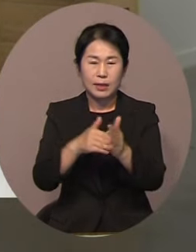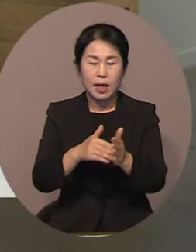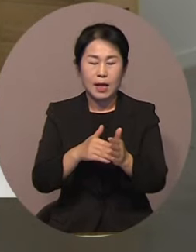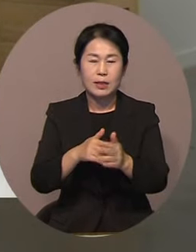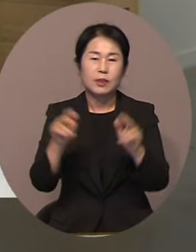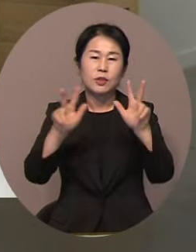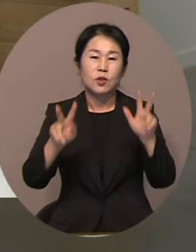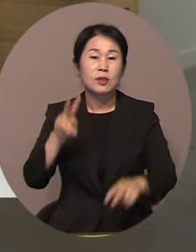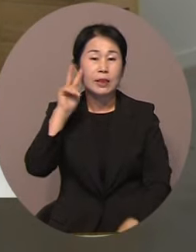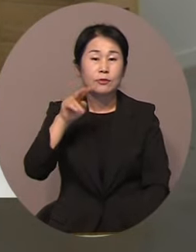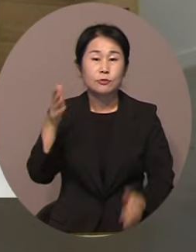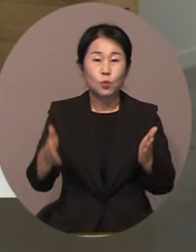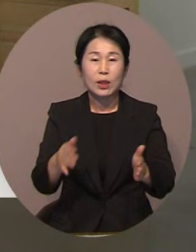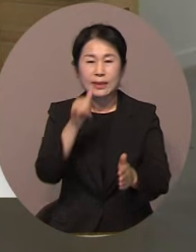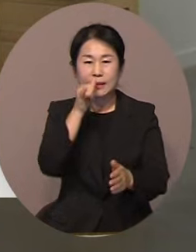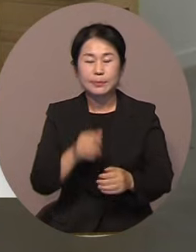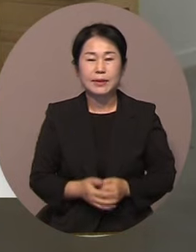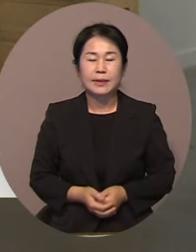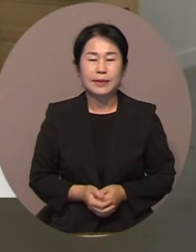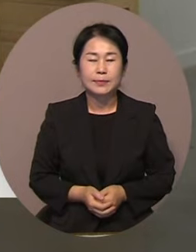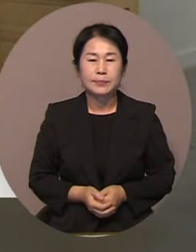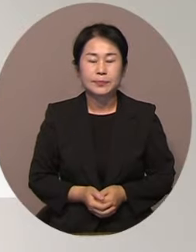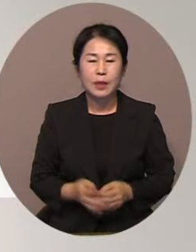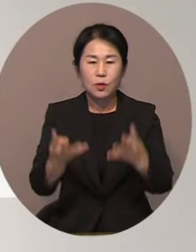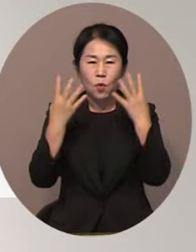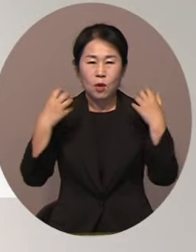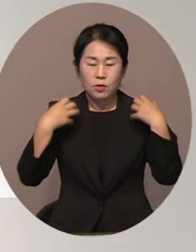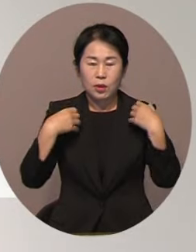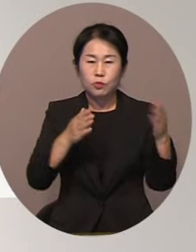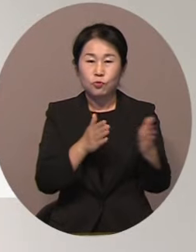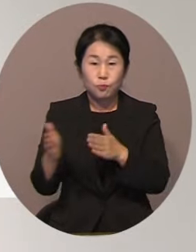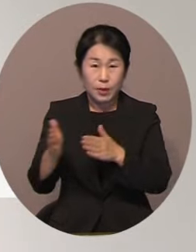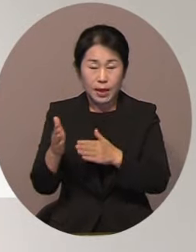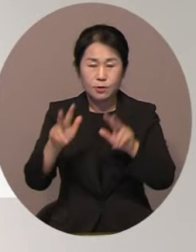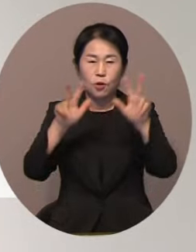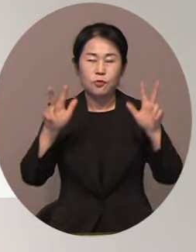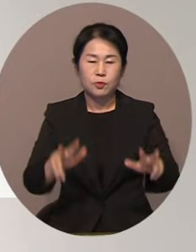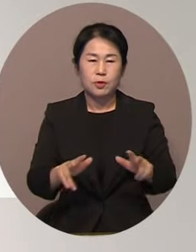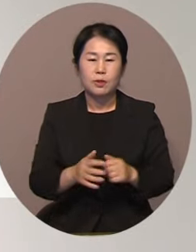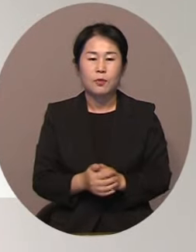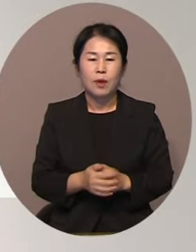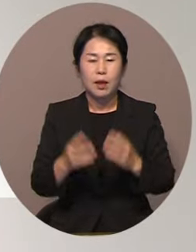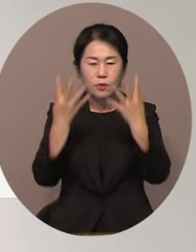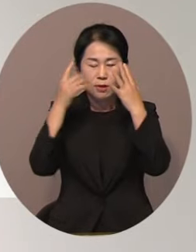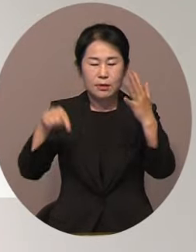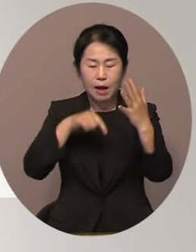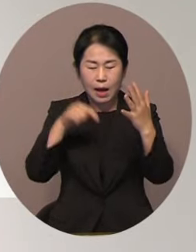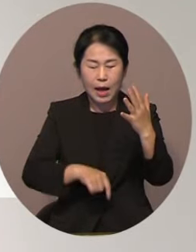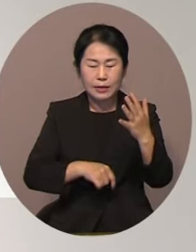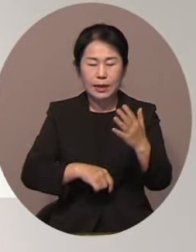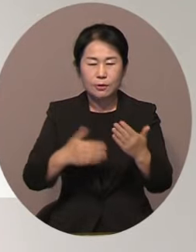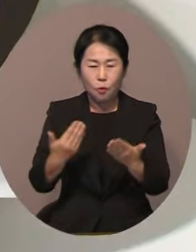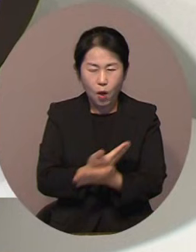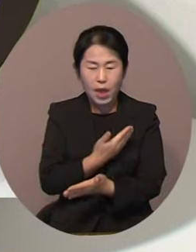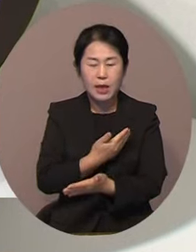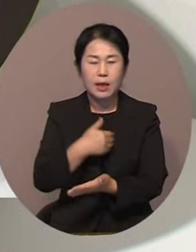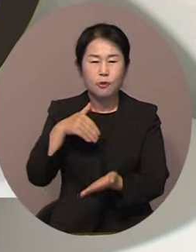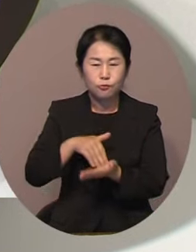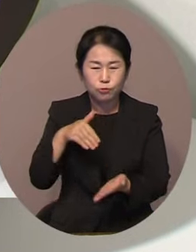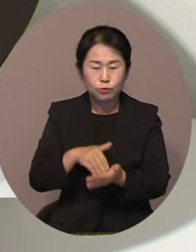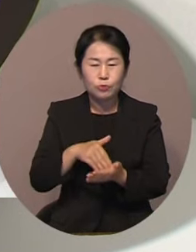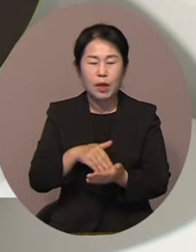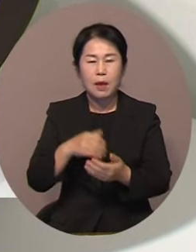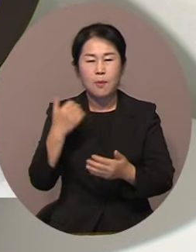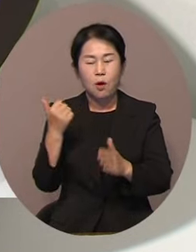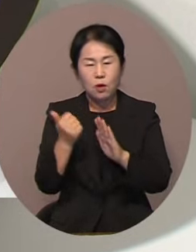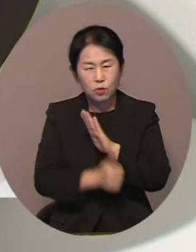이틀간 열립니다 대전지방 교정청이 마련한 전시회에서는 철장 안에서의 참회와 회개 가춘 자들의